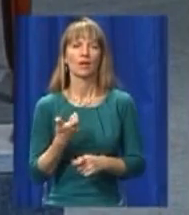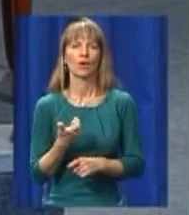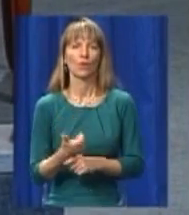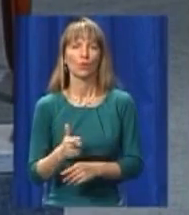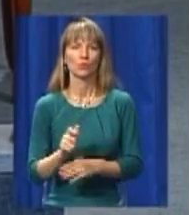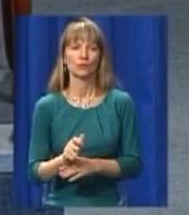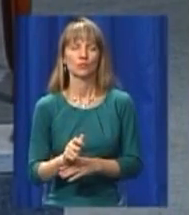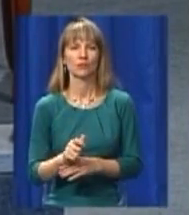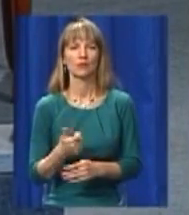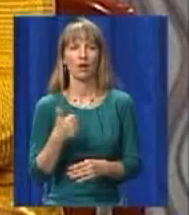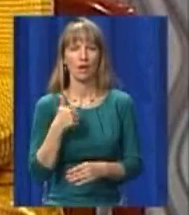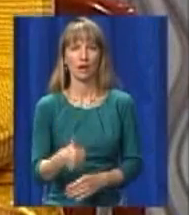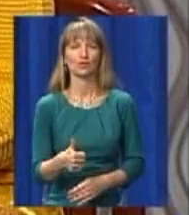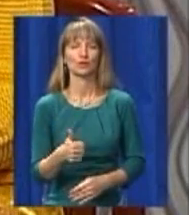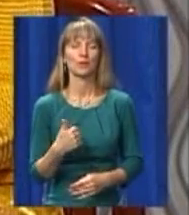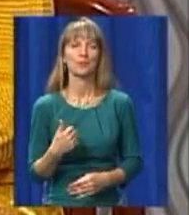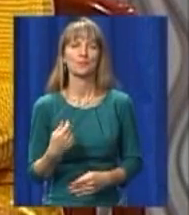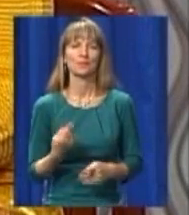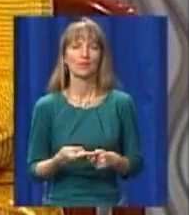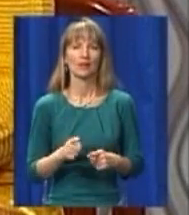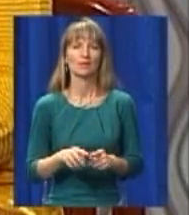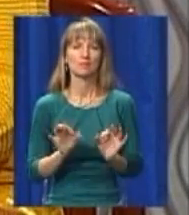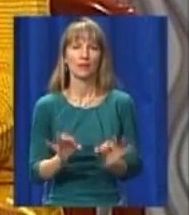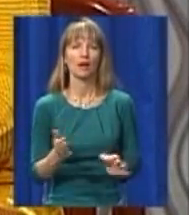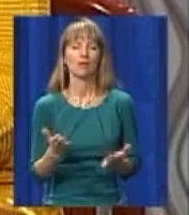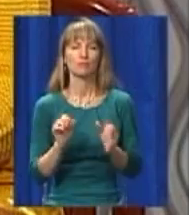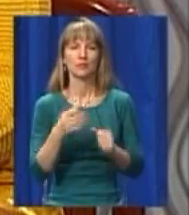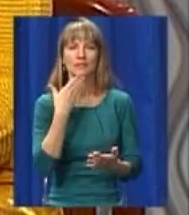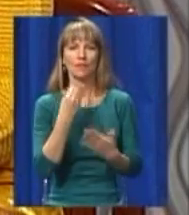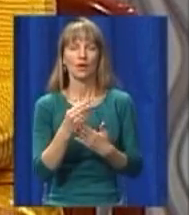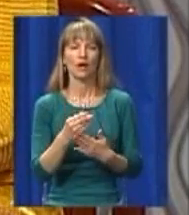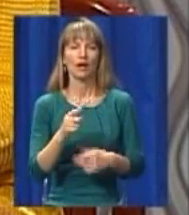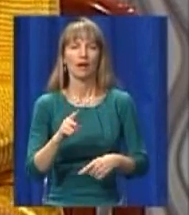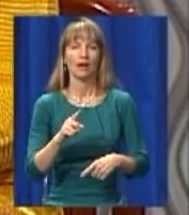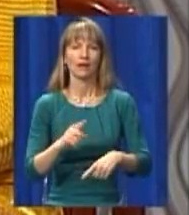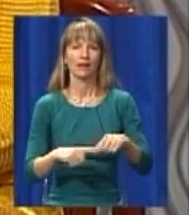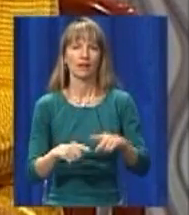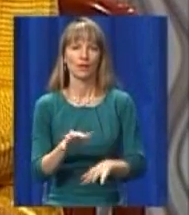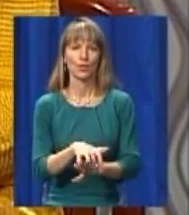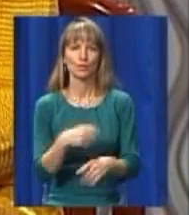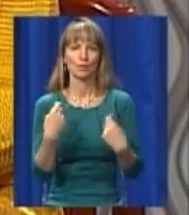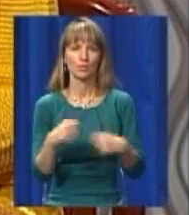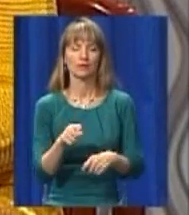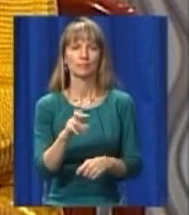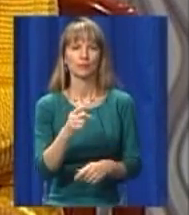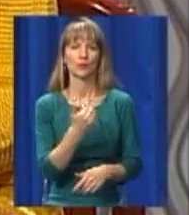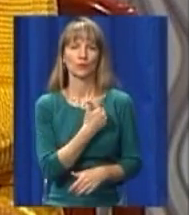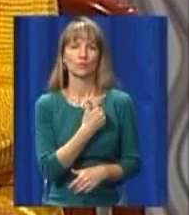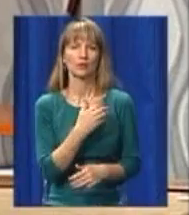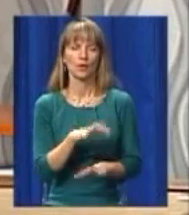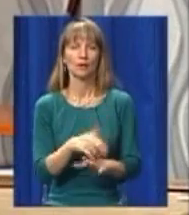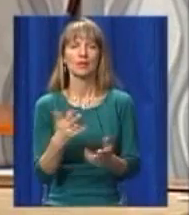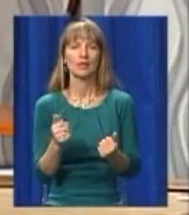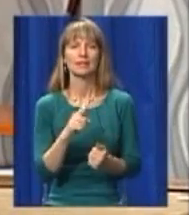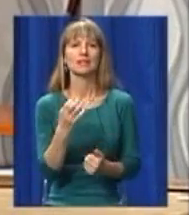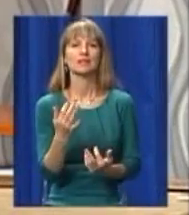таки похвально. Це дуже таки, да, як можна свою рідну кровиночку продати. А, звичайно, ти хотіла б котика. Так. А